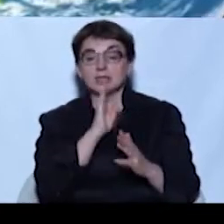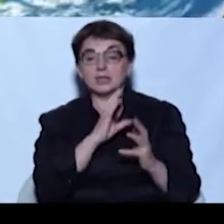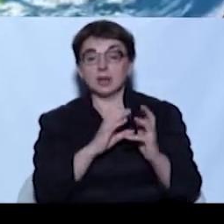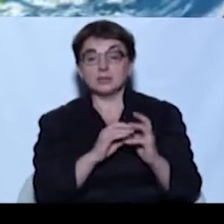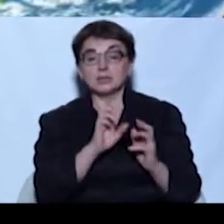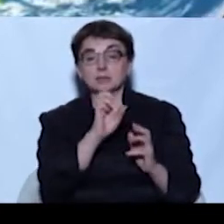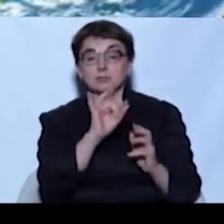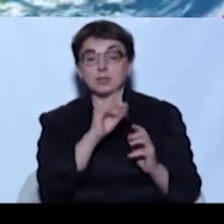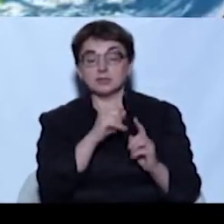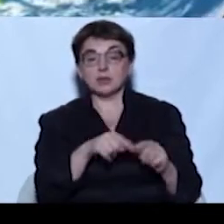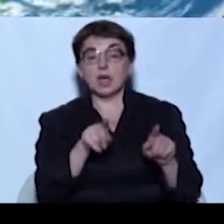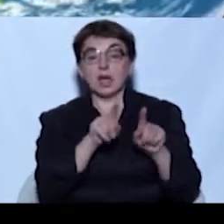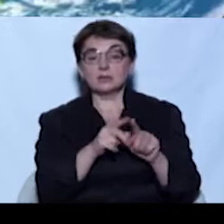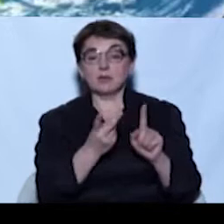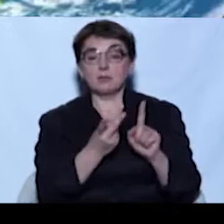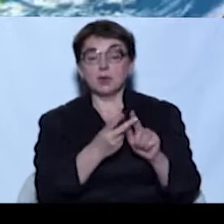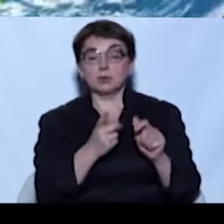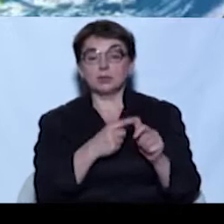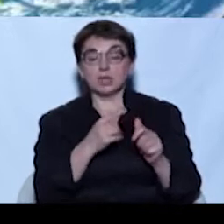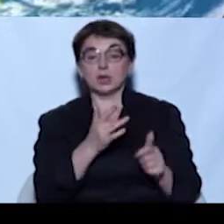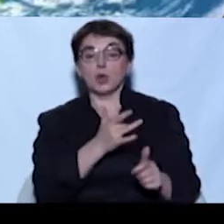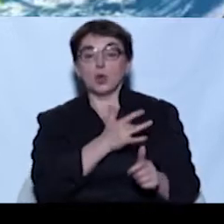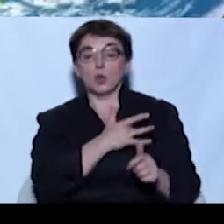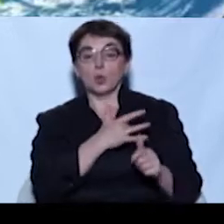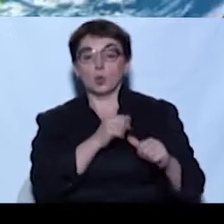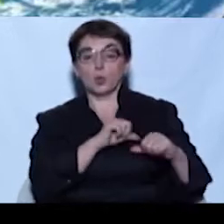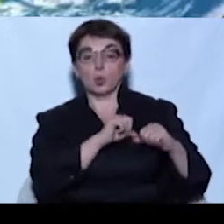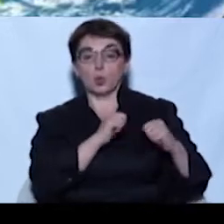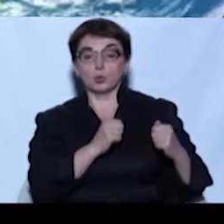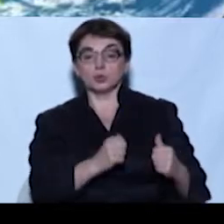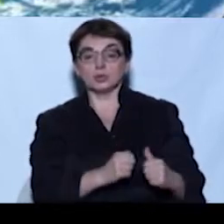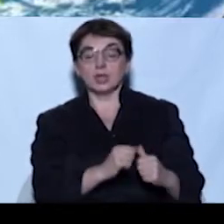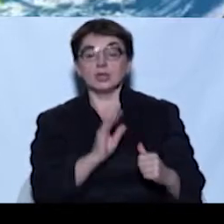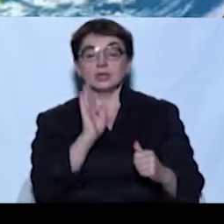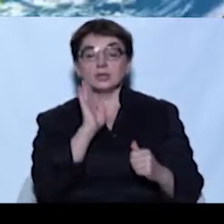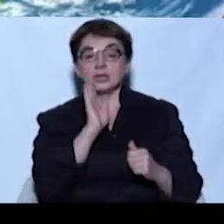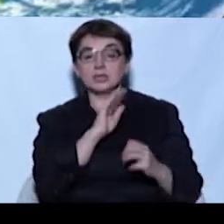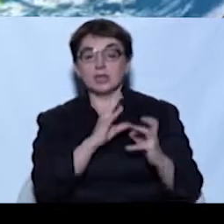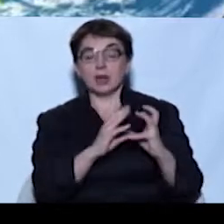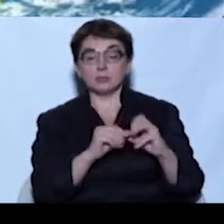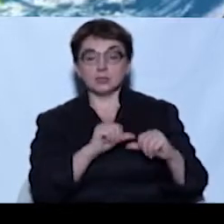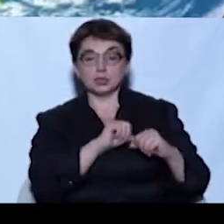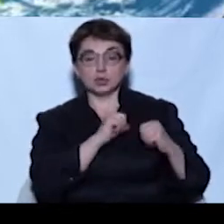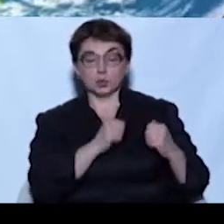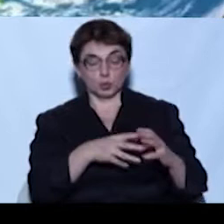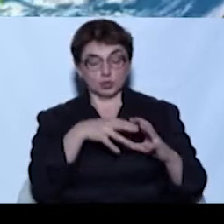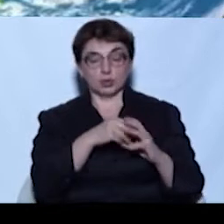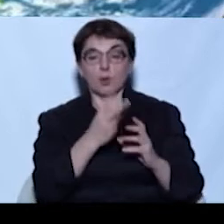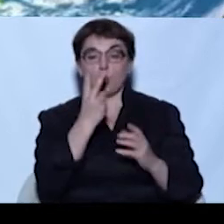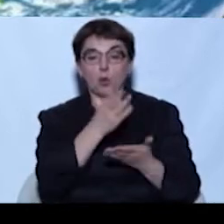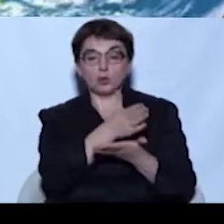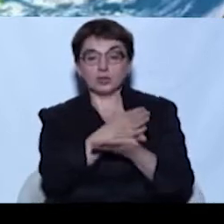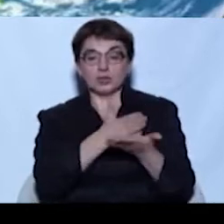ბირთვი, ანუ მეორნაირად მას ეძახიან გულს. დედამიწის ბირთვი ორი ნაწილისგან შედგება,